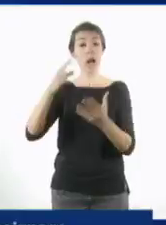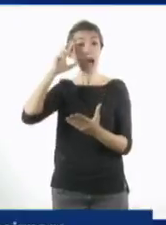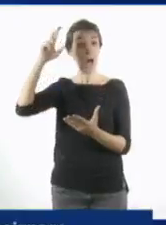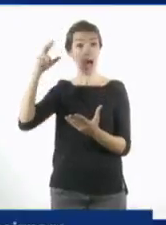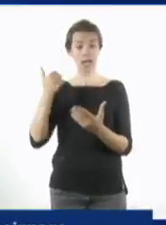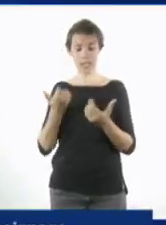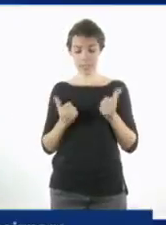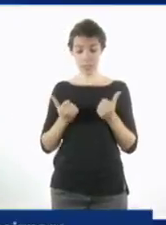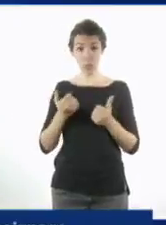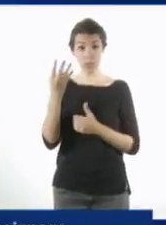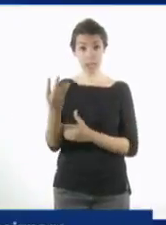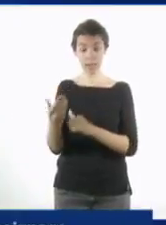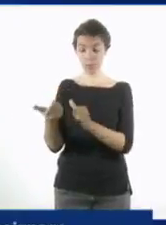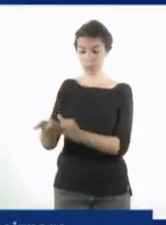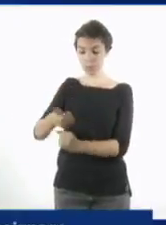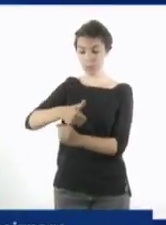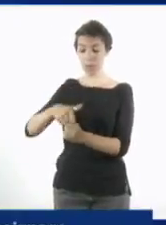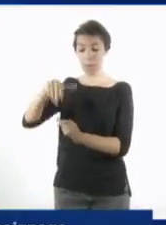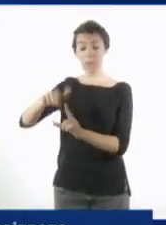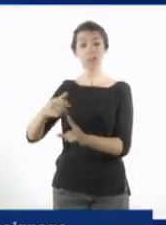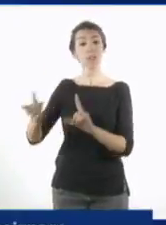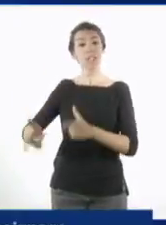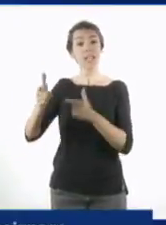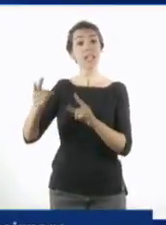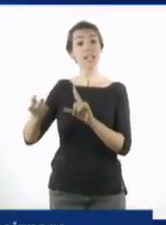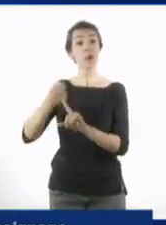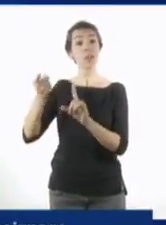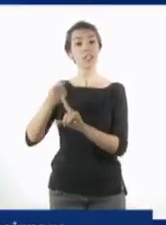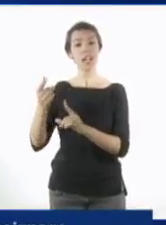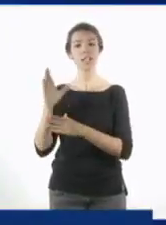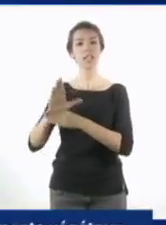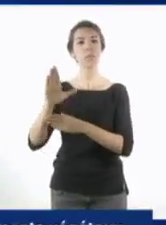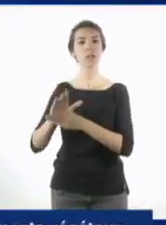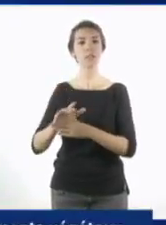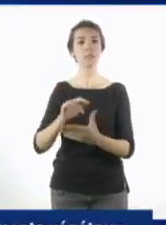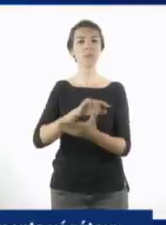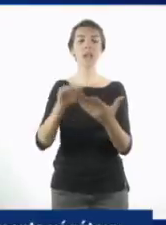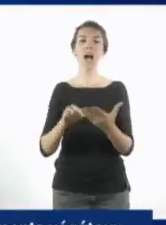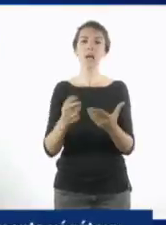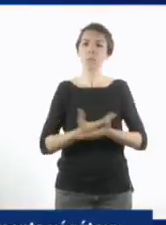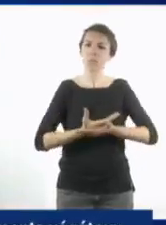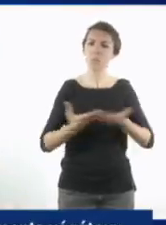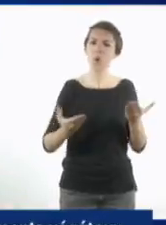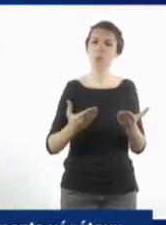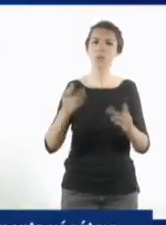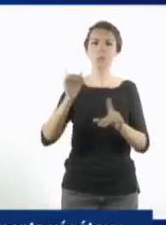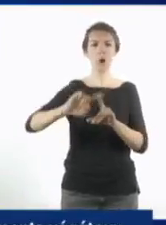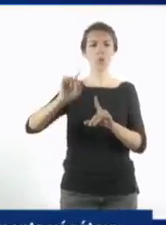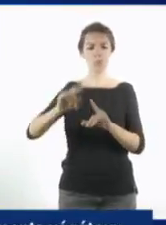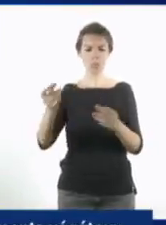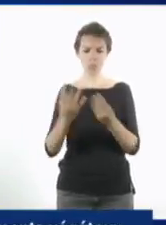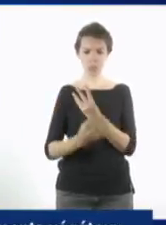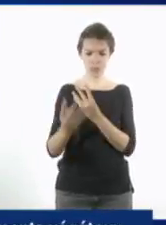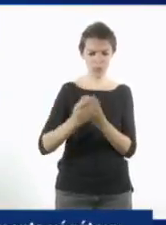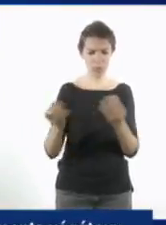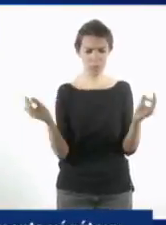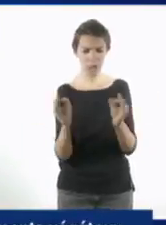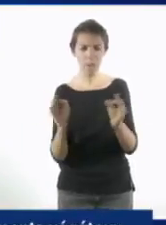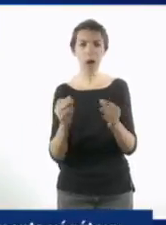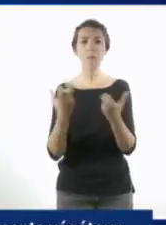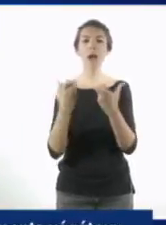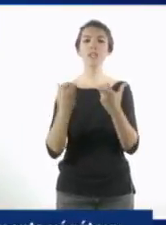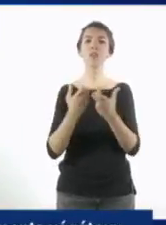une massue à quatre tétons, témoignage de l'originalité d'un guerrier. Des objets à l'état brut, sans leurs ornements végétaux, poils